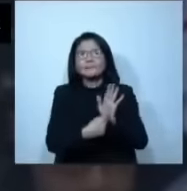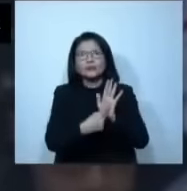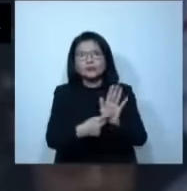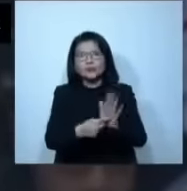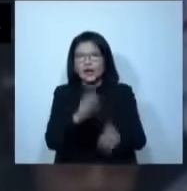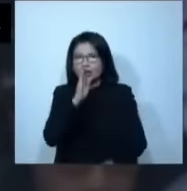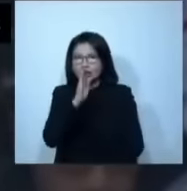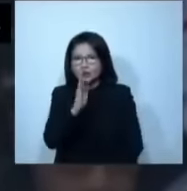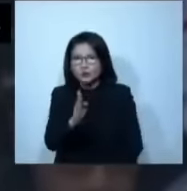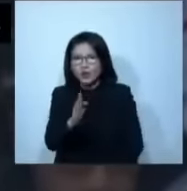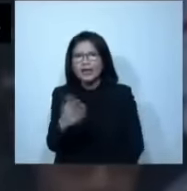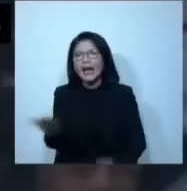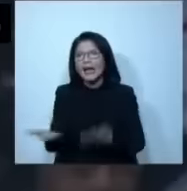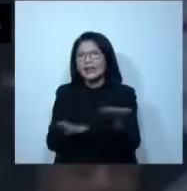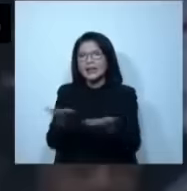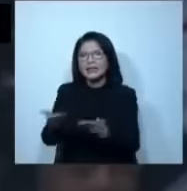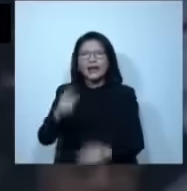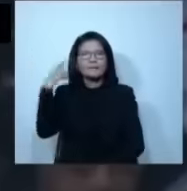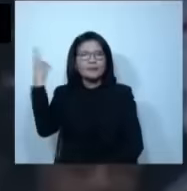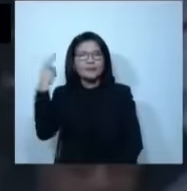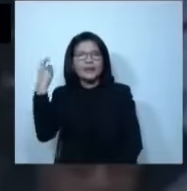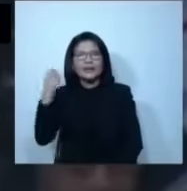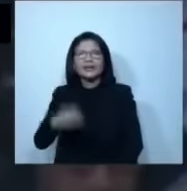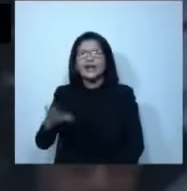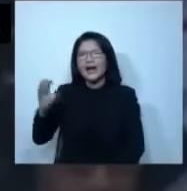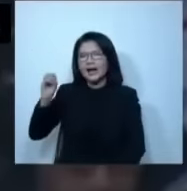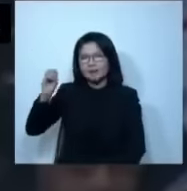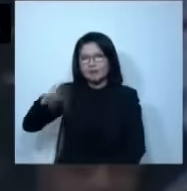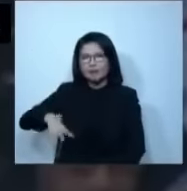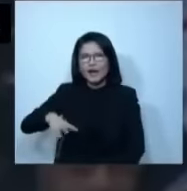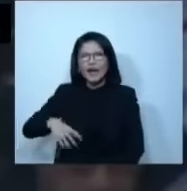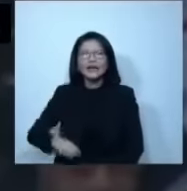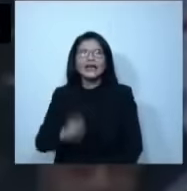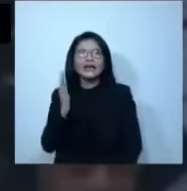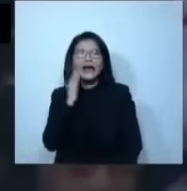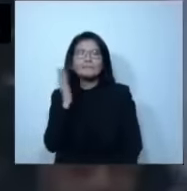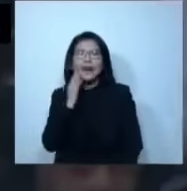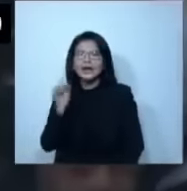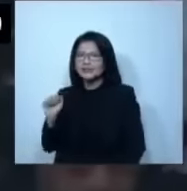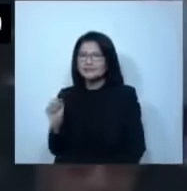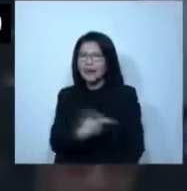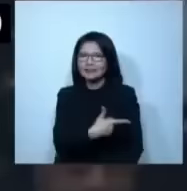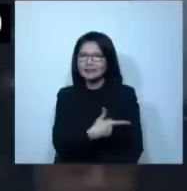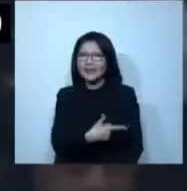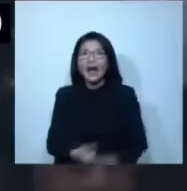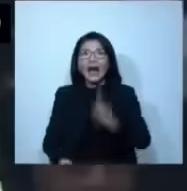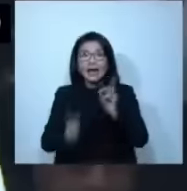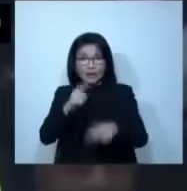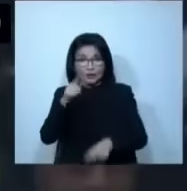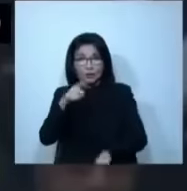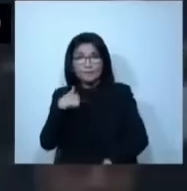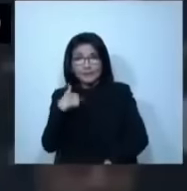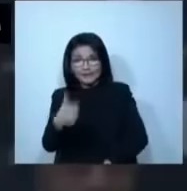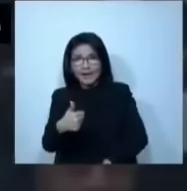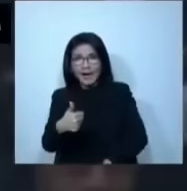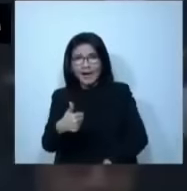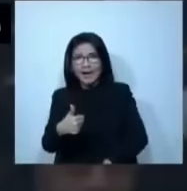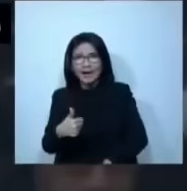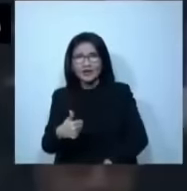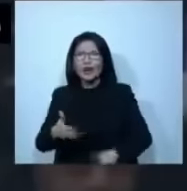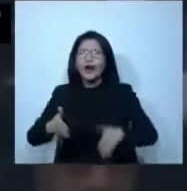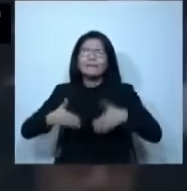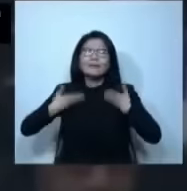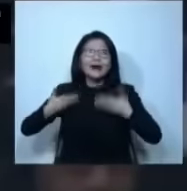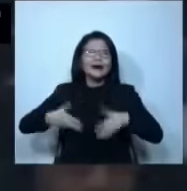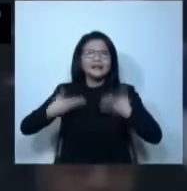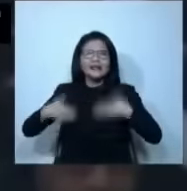yang menunjukkan layanan pemerintahan yang mudah, murah, cepat, sat-sep. Kalau itu bisa kita lakukan, maka betapa